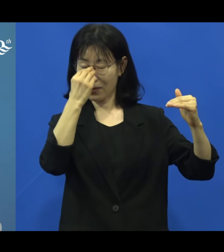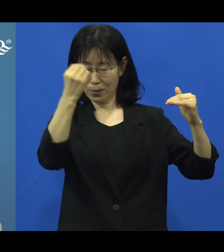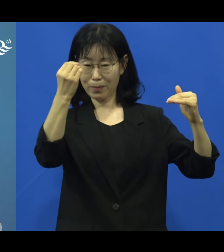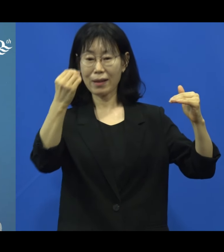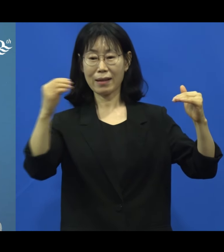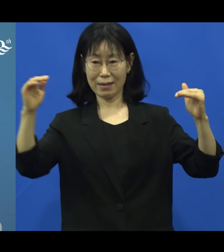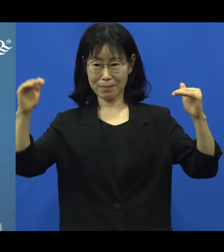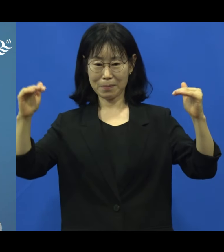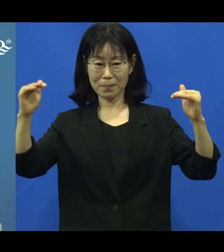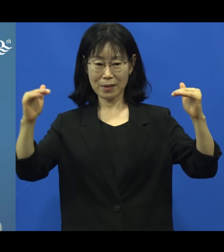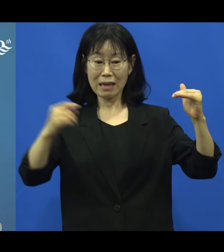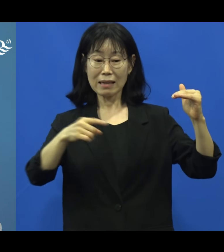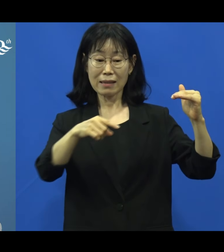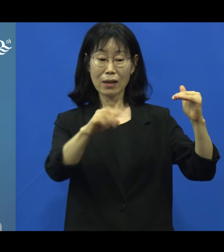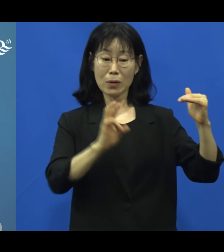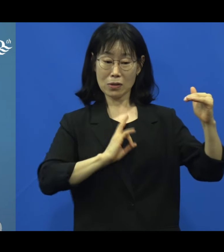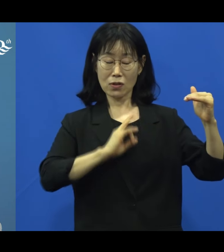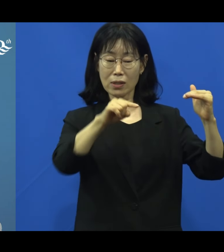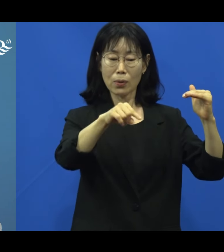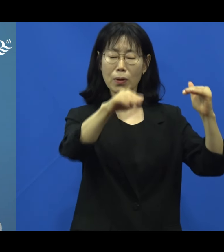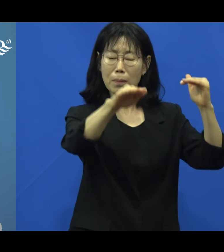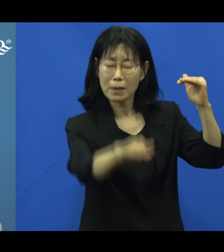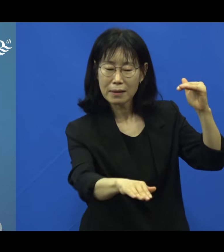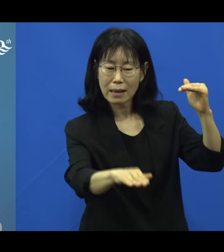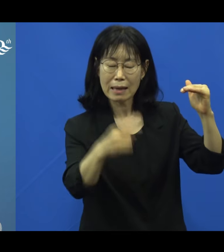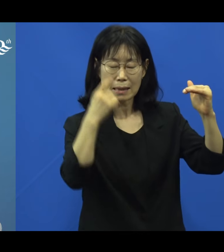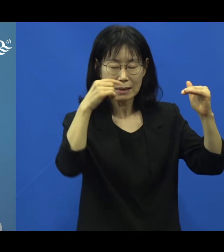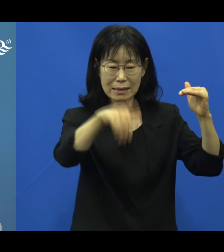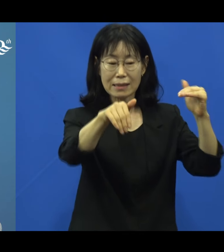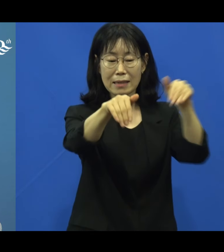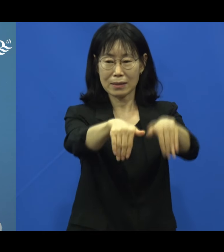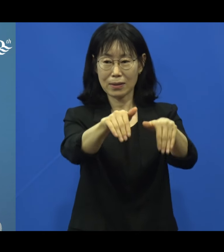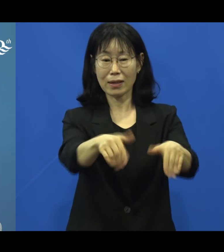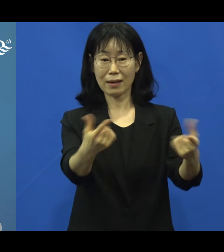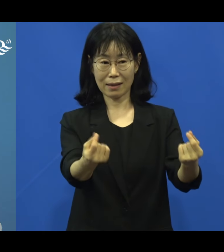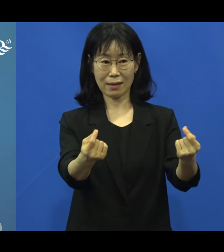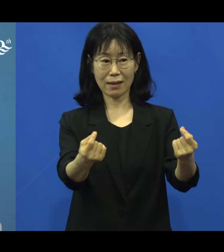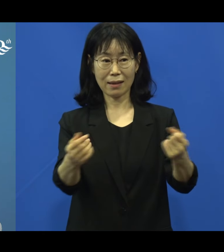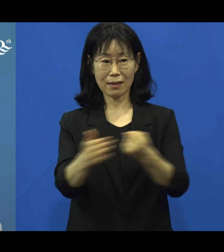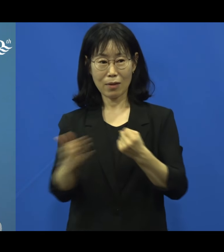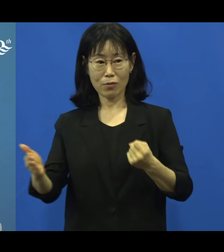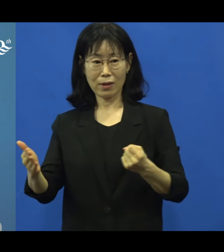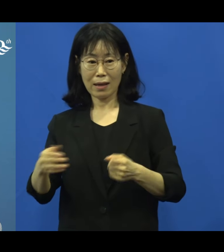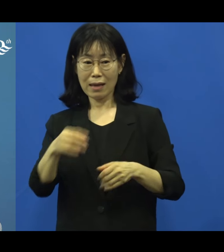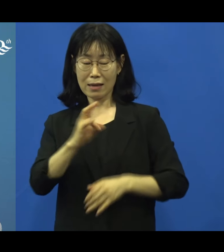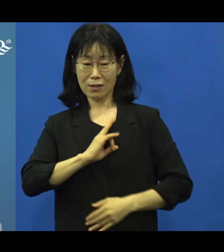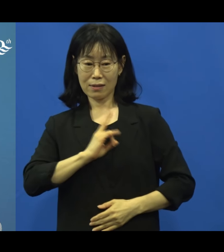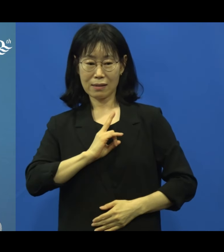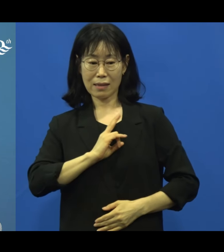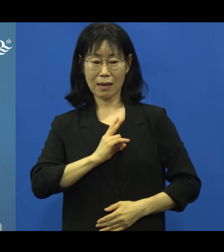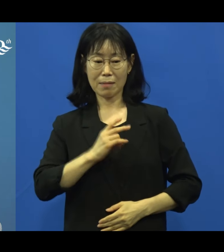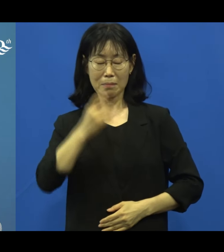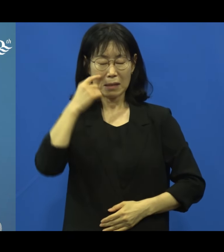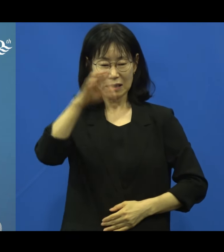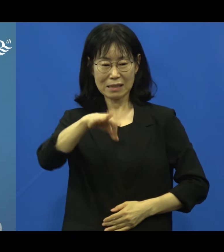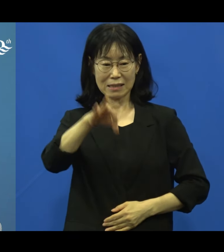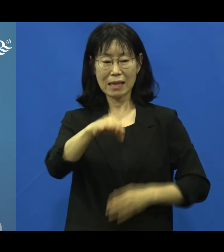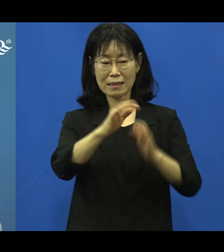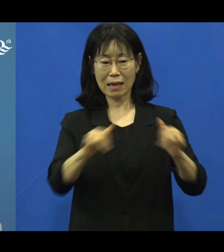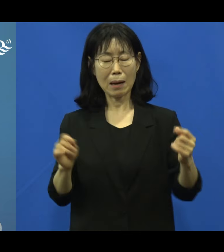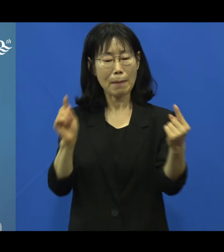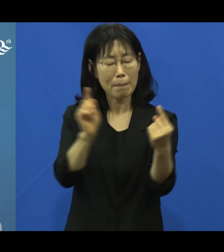보는 거예요. 근데 나만이 뭘 모르고 있는 거예요. 번지수를 잘못 찾고 있는 거예요. 소녀가 전해준 말은